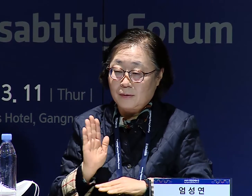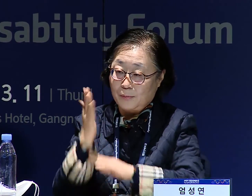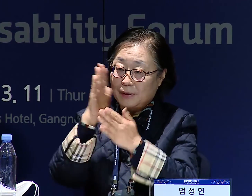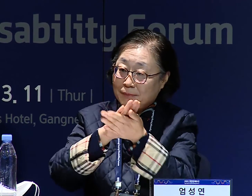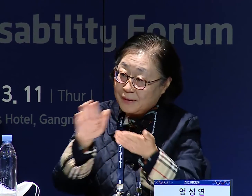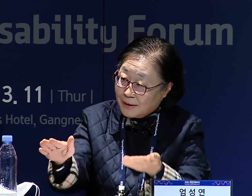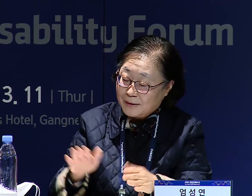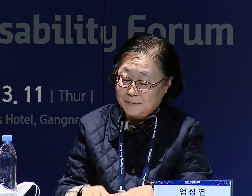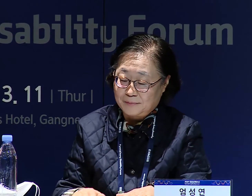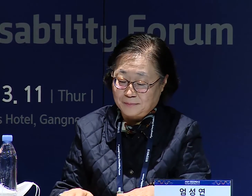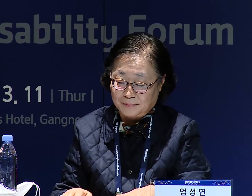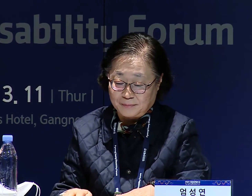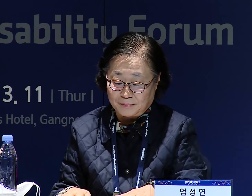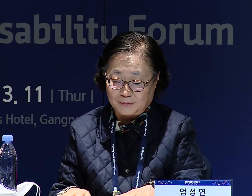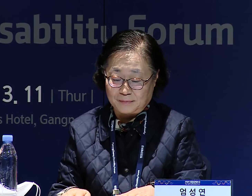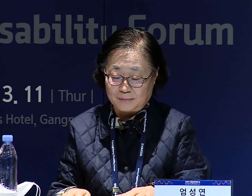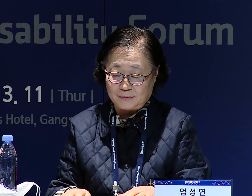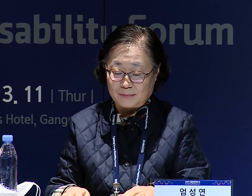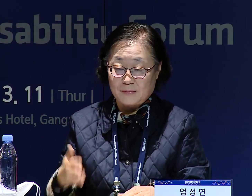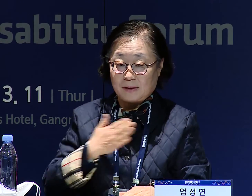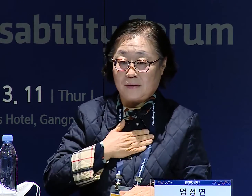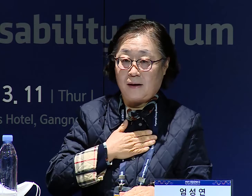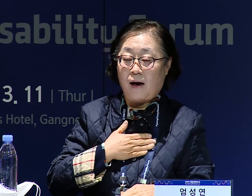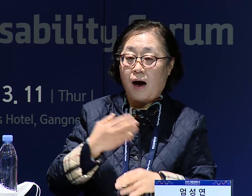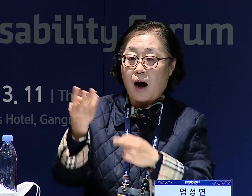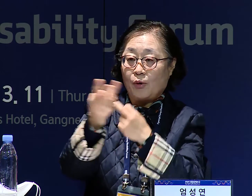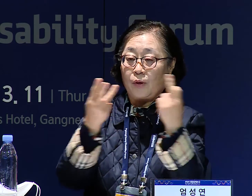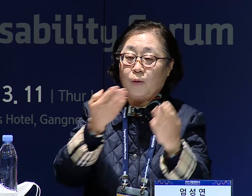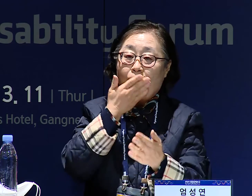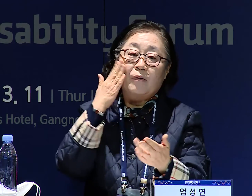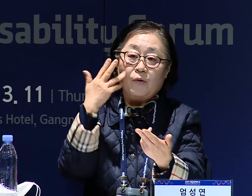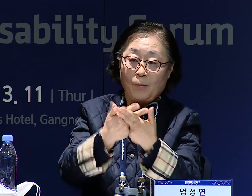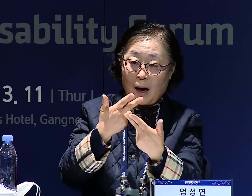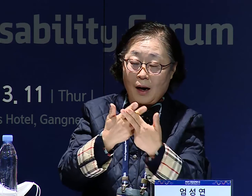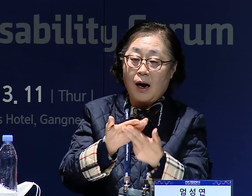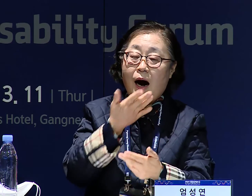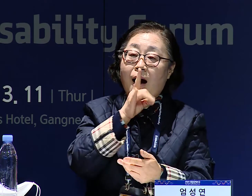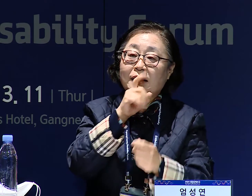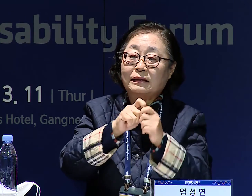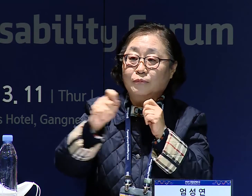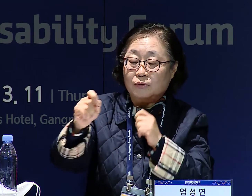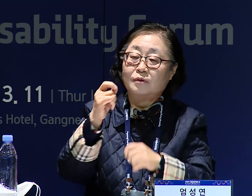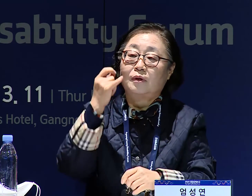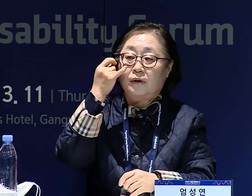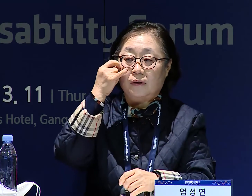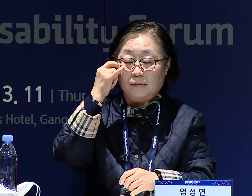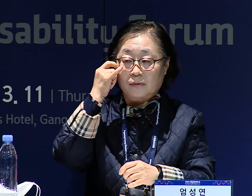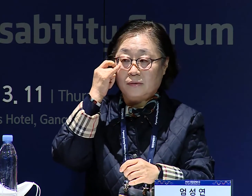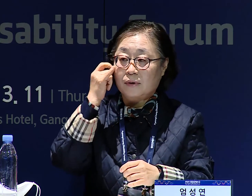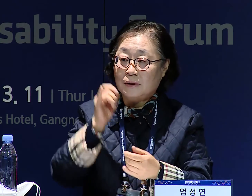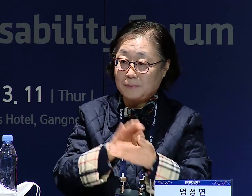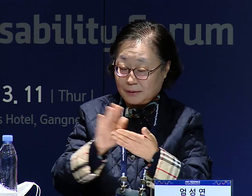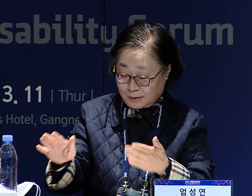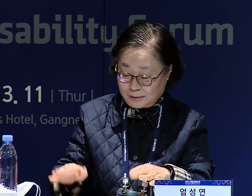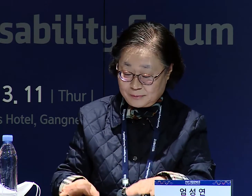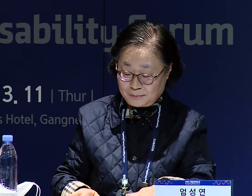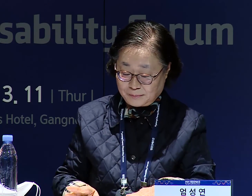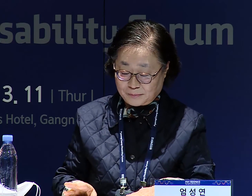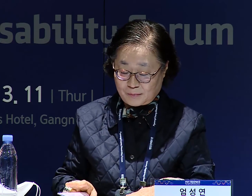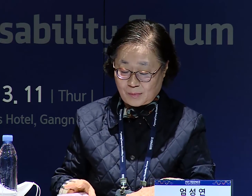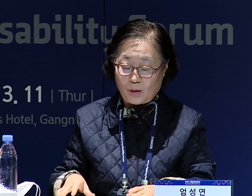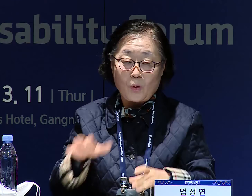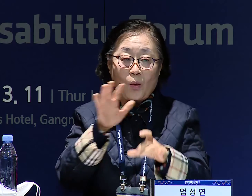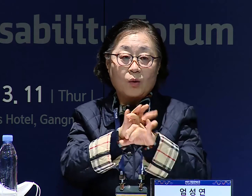되어 영광으로 생각합니다. 저는 강원도 농아인협회 강릉시 지회장